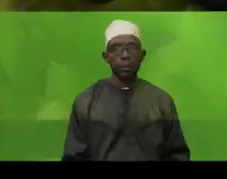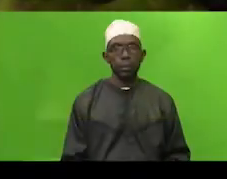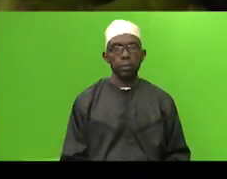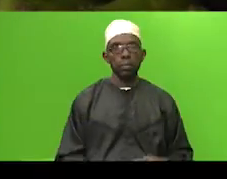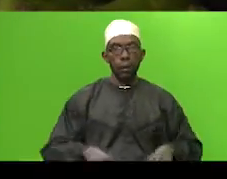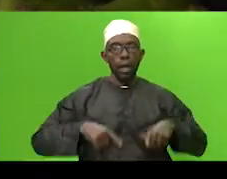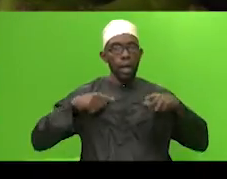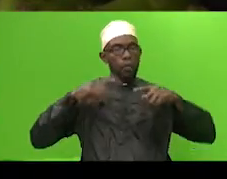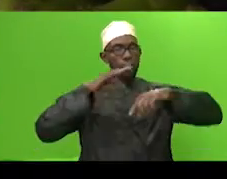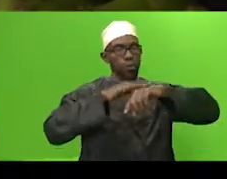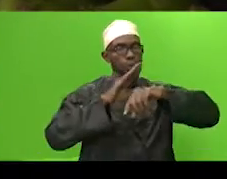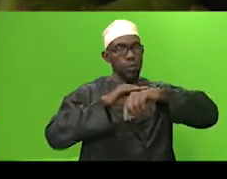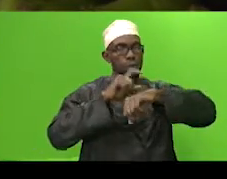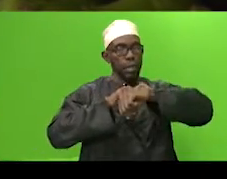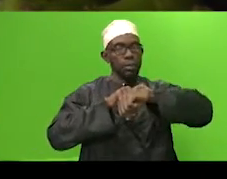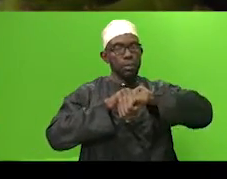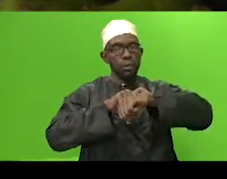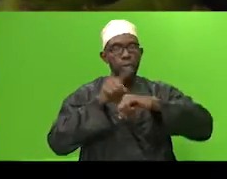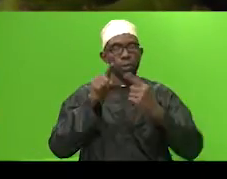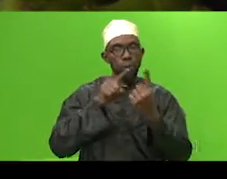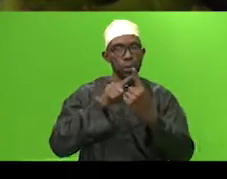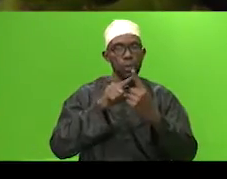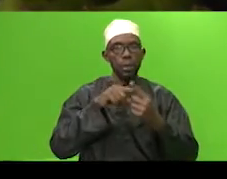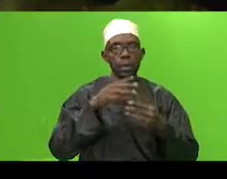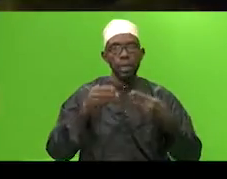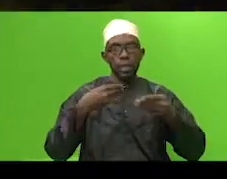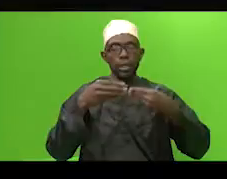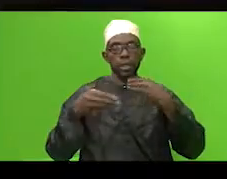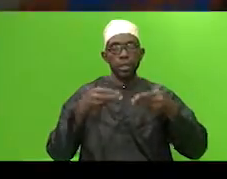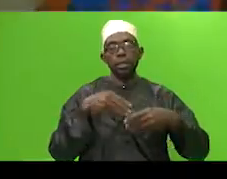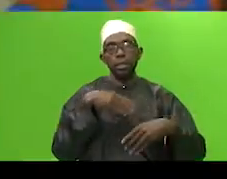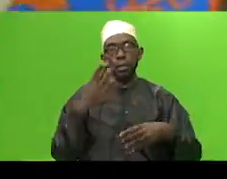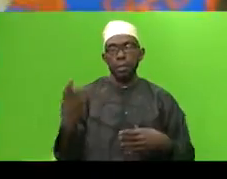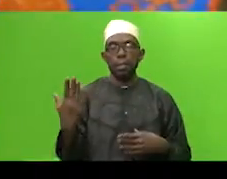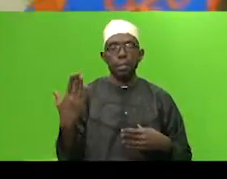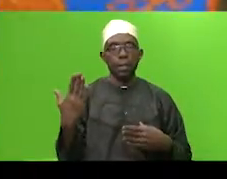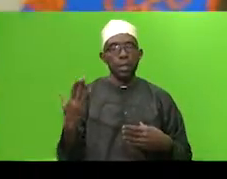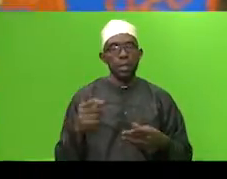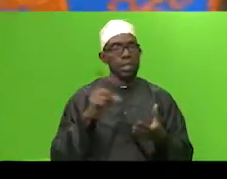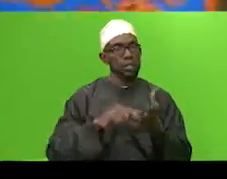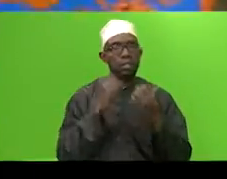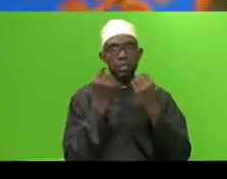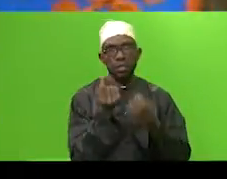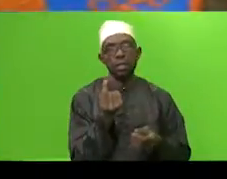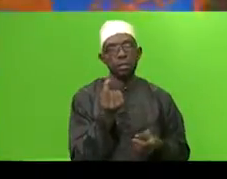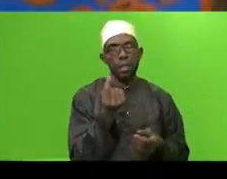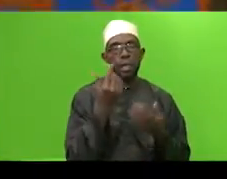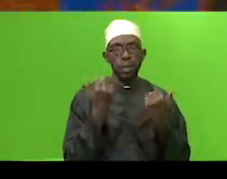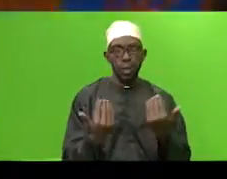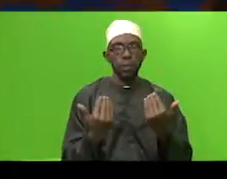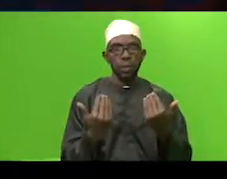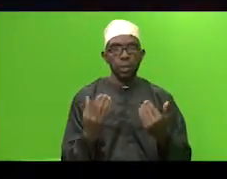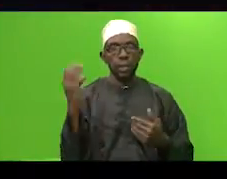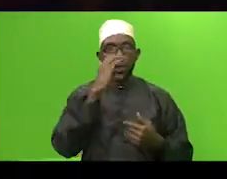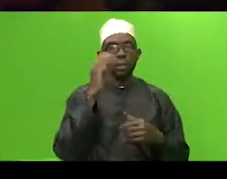Maisha ilikuwa mzuri wakati huo juu hizo papers hazikuwa na bei kali. Tulikuwa tunawekea customer, lakini hata sahi